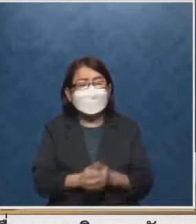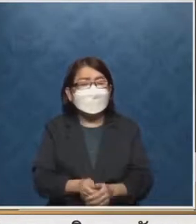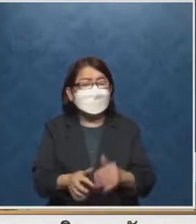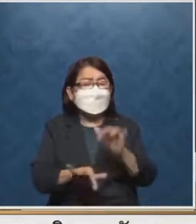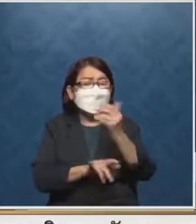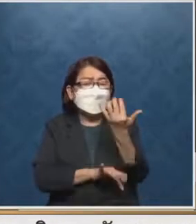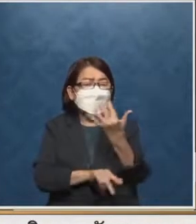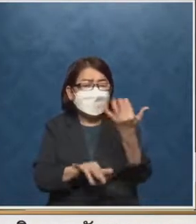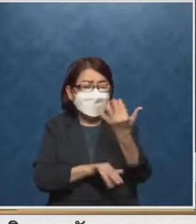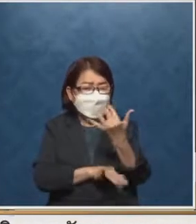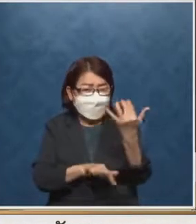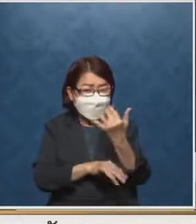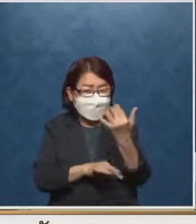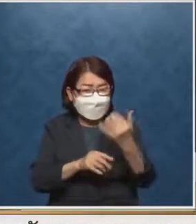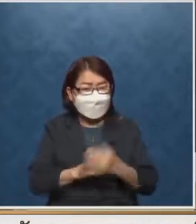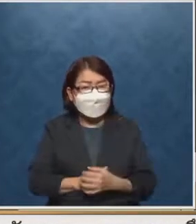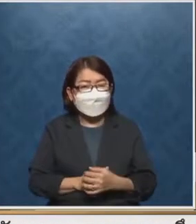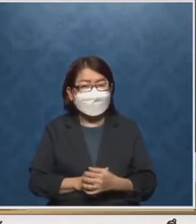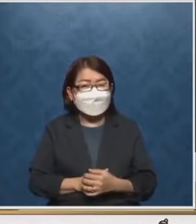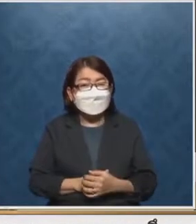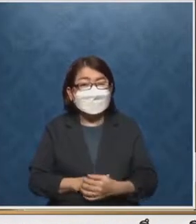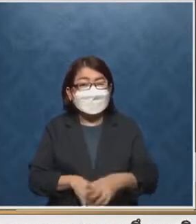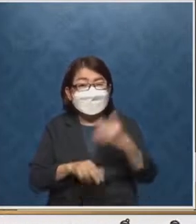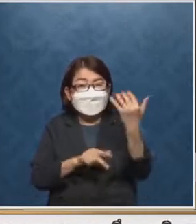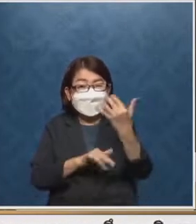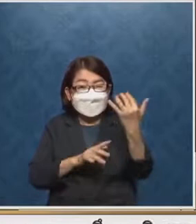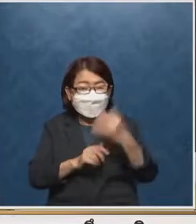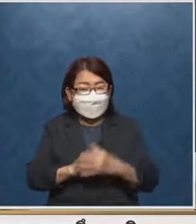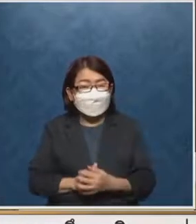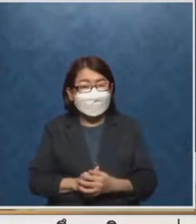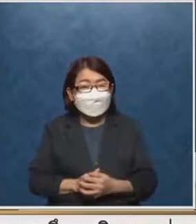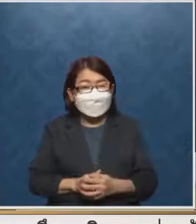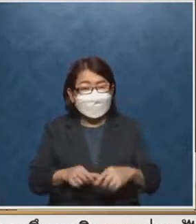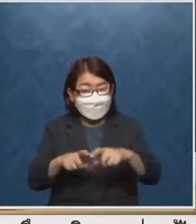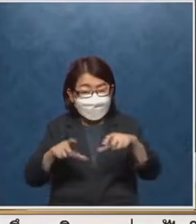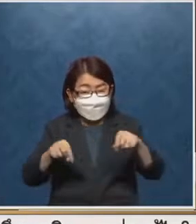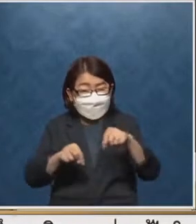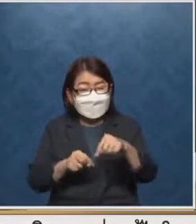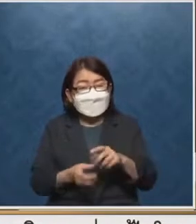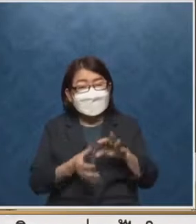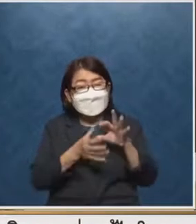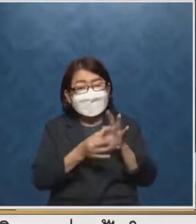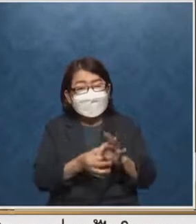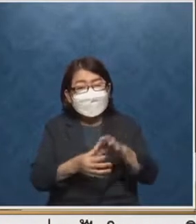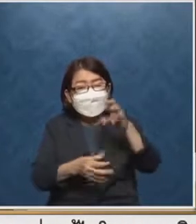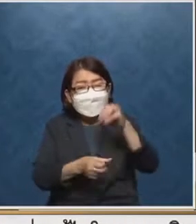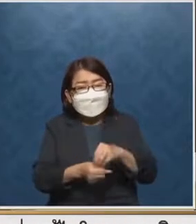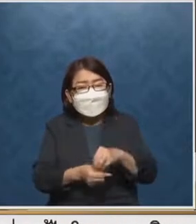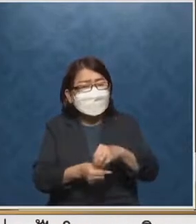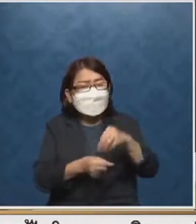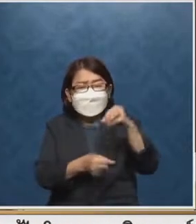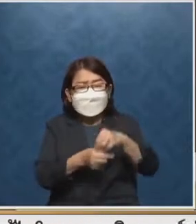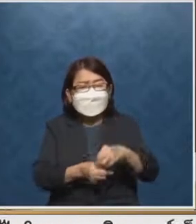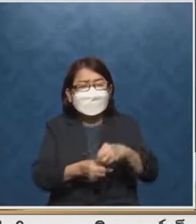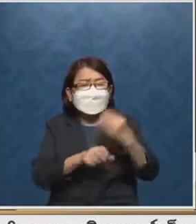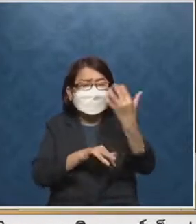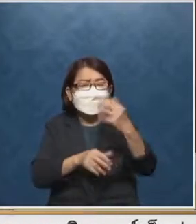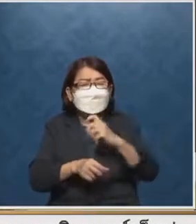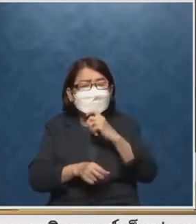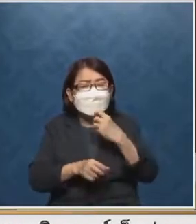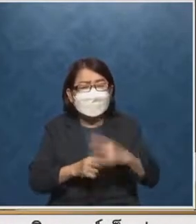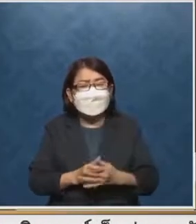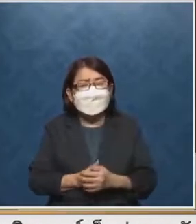ชุดหนึ่งเขาเรียกว่าบล็อกเชนไอ้บล็อกเชนเนี่ยนะครับมันเป็นวิชาการคอมพิวเตอร์ที่อยู่ในเครื่องของมันคือมันมีความซื่อสัตย์ม